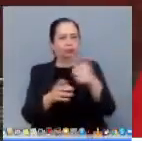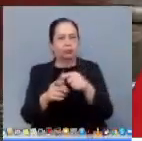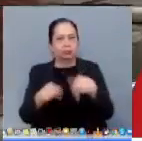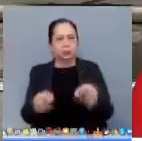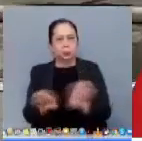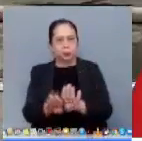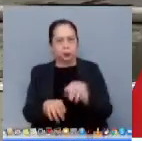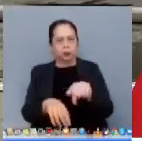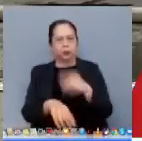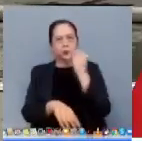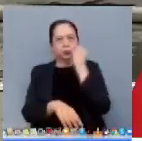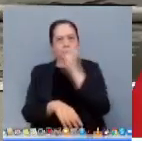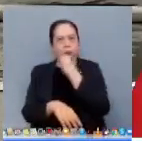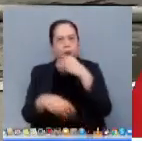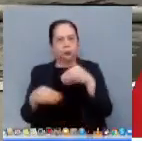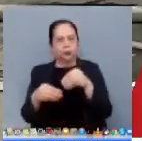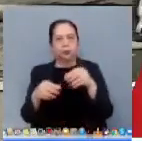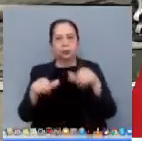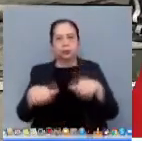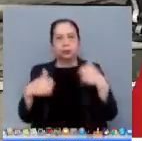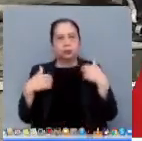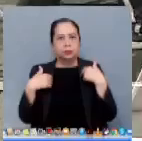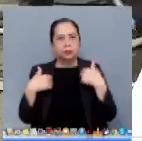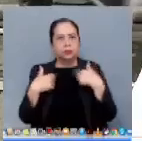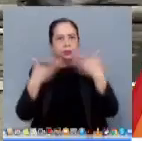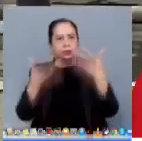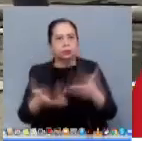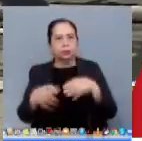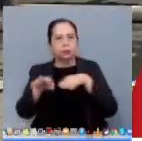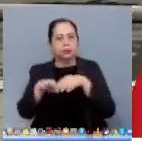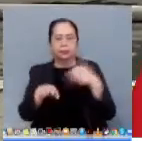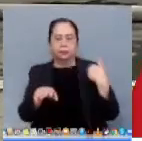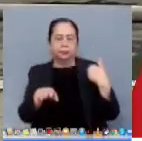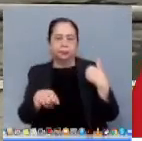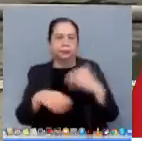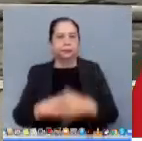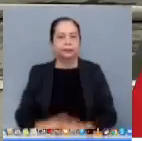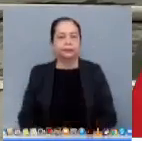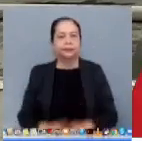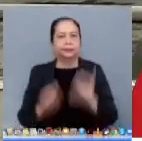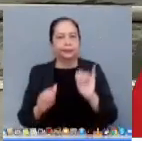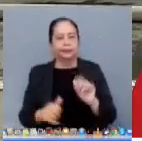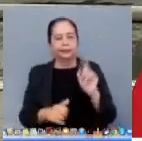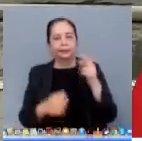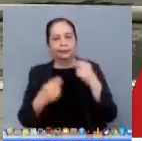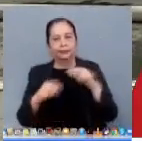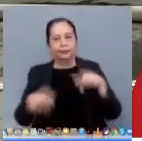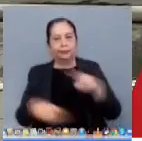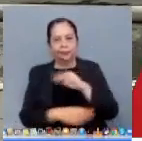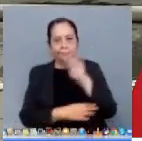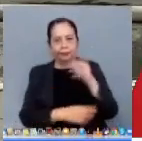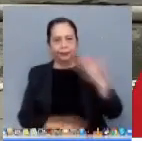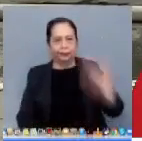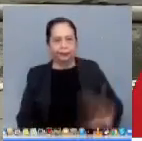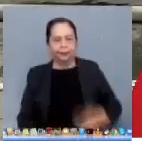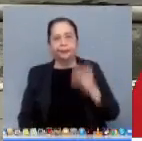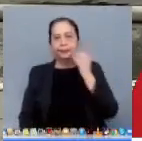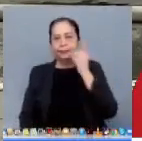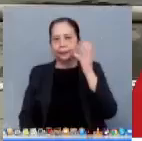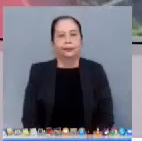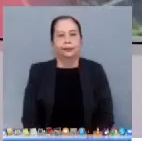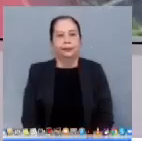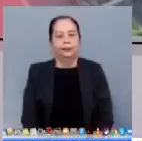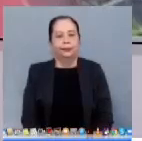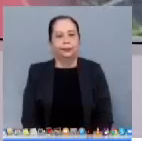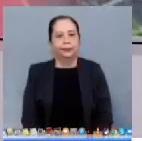sa ngayon hindi pa naman bumibigat yung daloy ng trapiko. Yan ang unang balita dito sa Maynila. Ako po si Darlene Kay, Buong Puso para sa